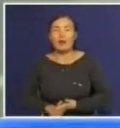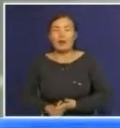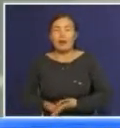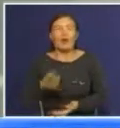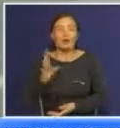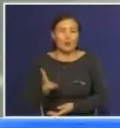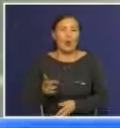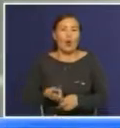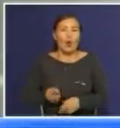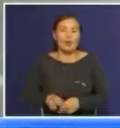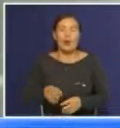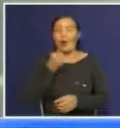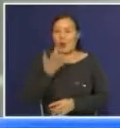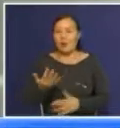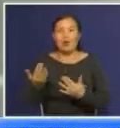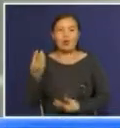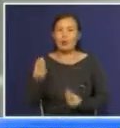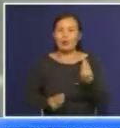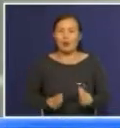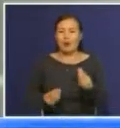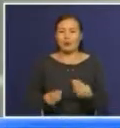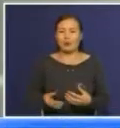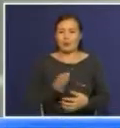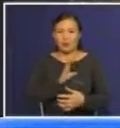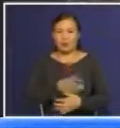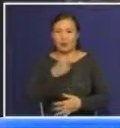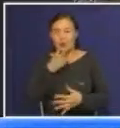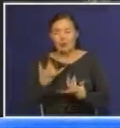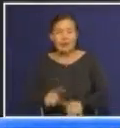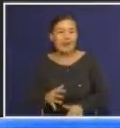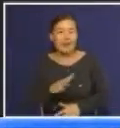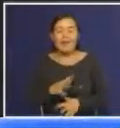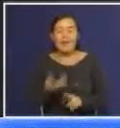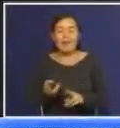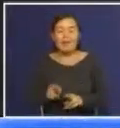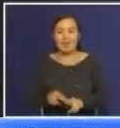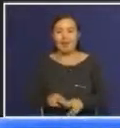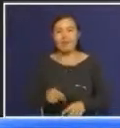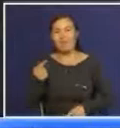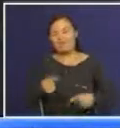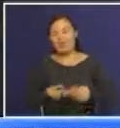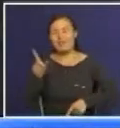но они хорошо играли и держались хорошо. Не зевают маты,